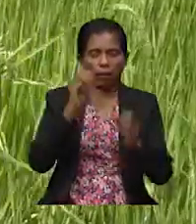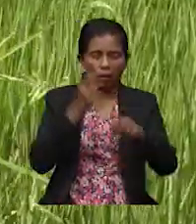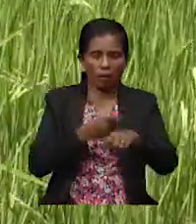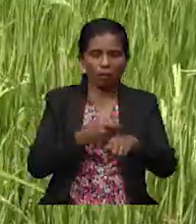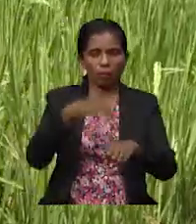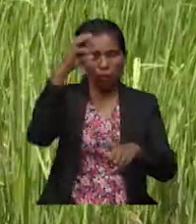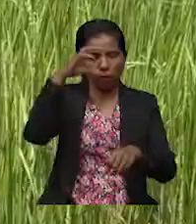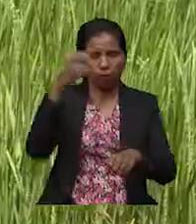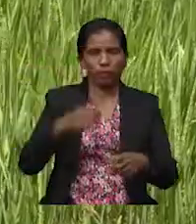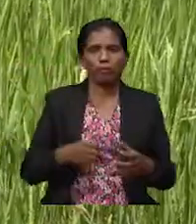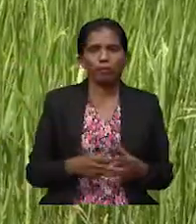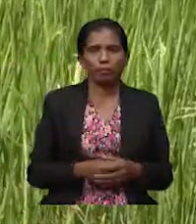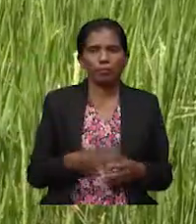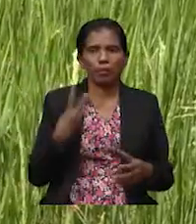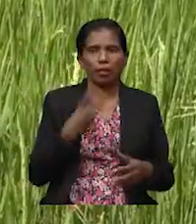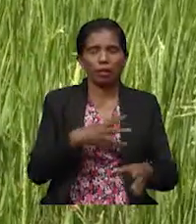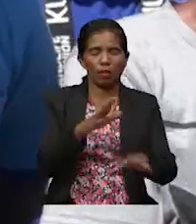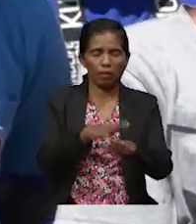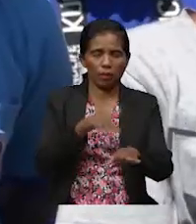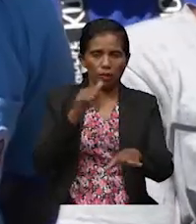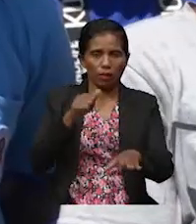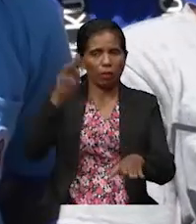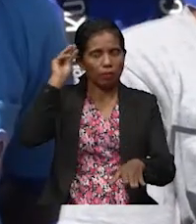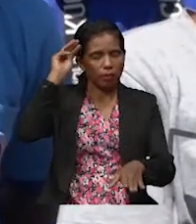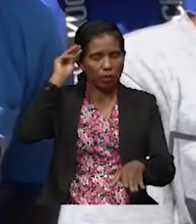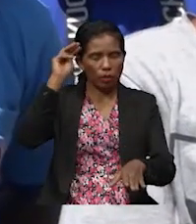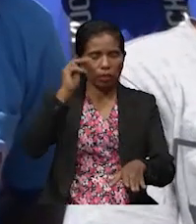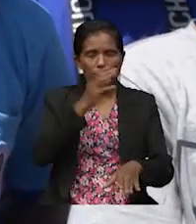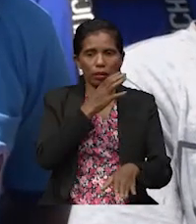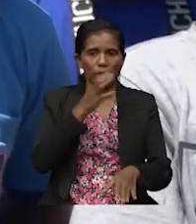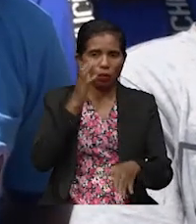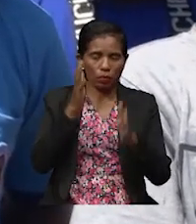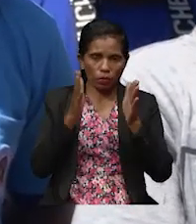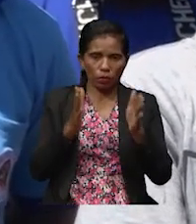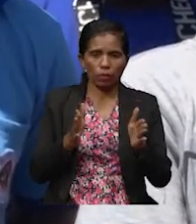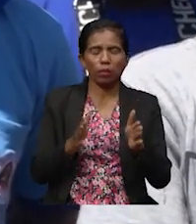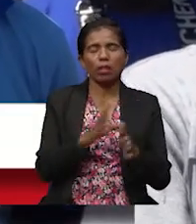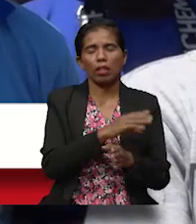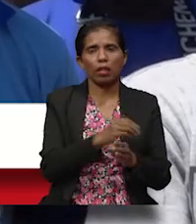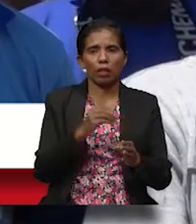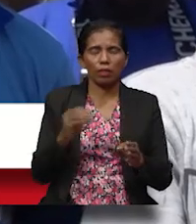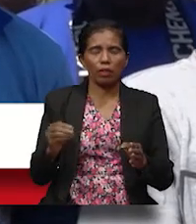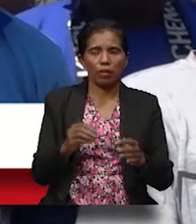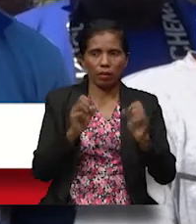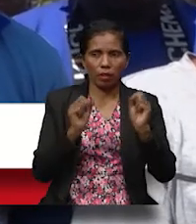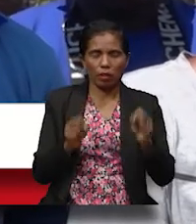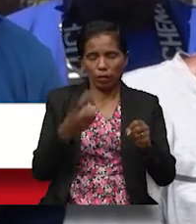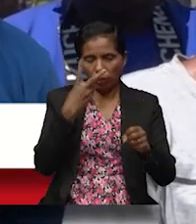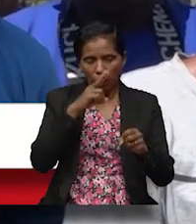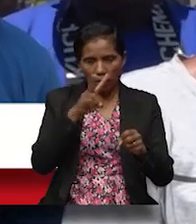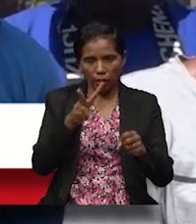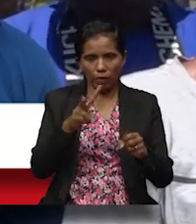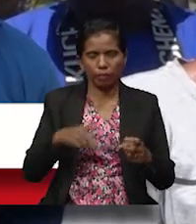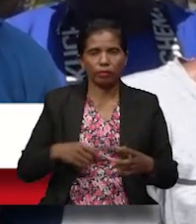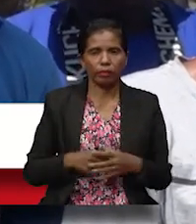sirahalo. Ohin ami convida su excelência ministro da agricultura ne presença ne ami convida mai atu ne atu belhare ami nia